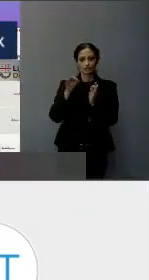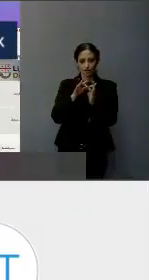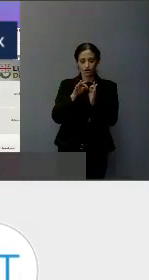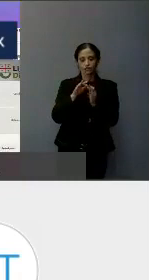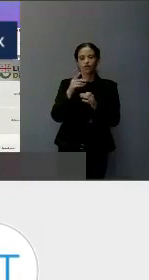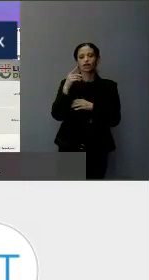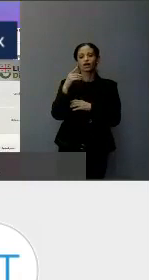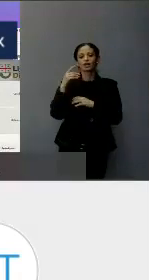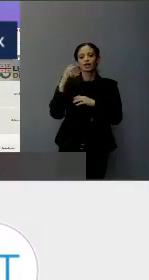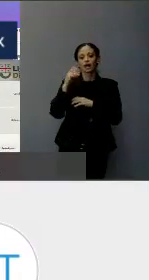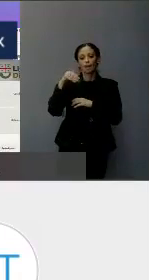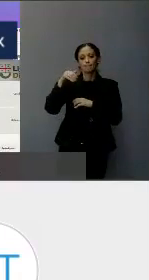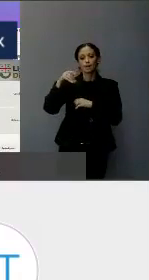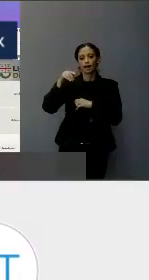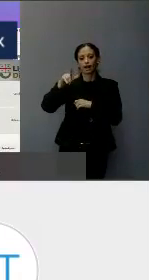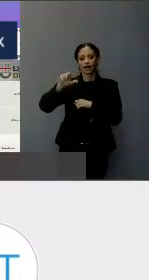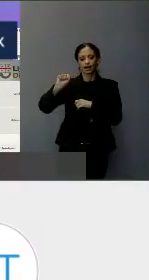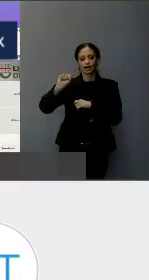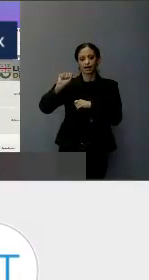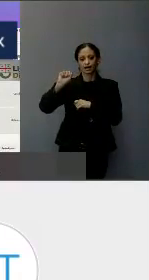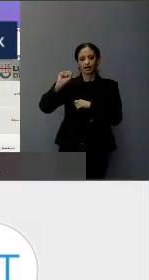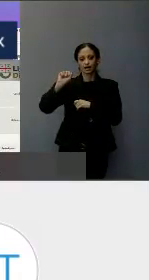consigliere campanella